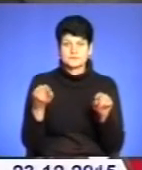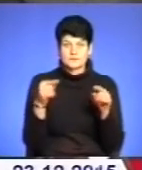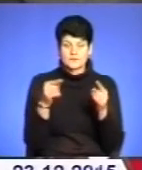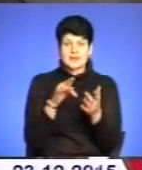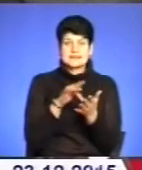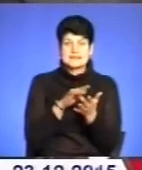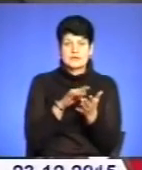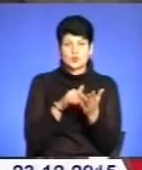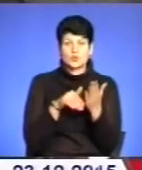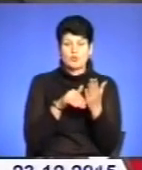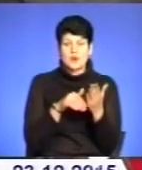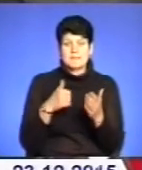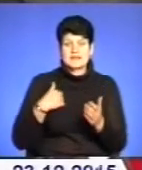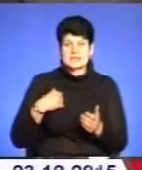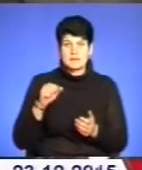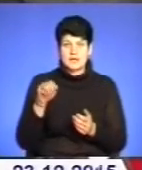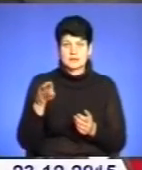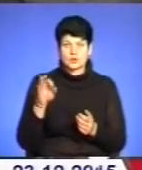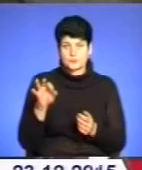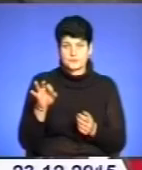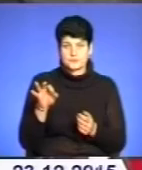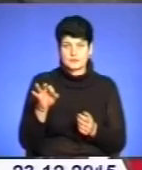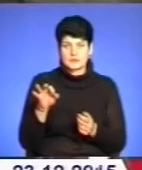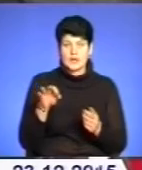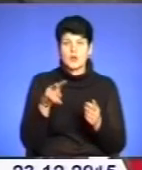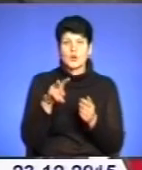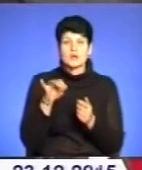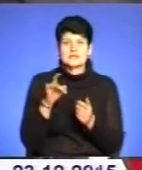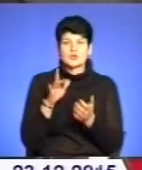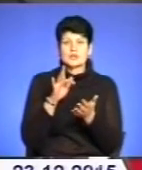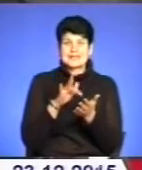центру допомоги бійцям АТО, логістичного центру, і